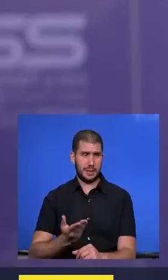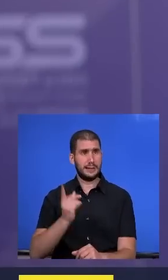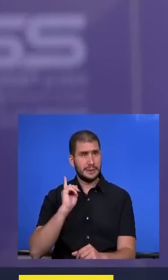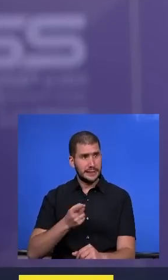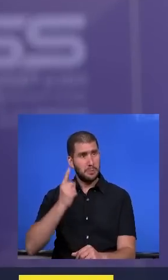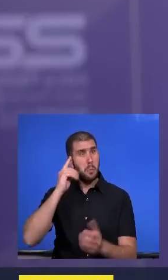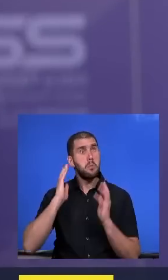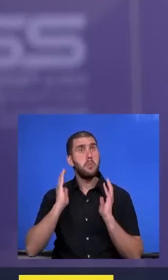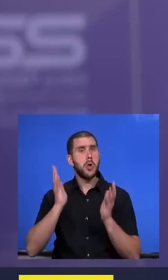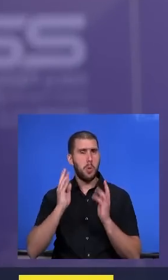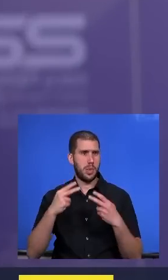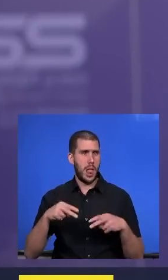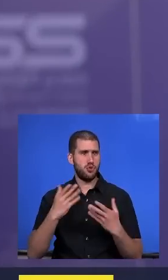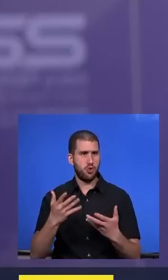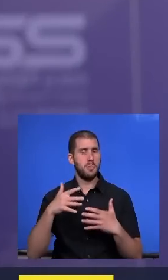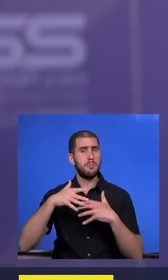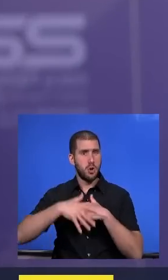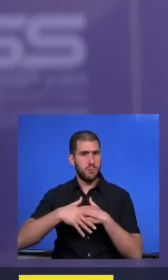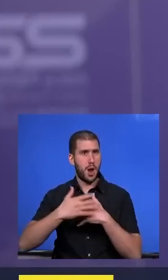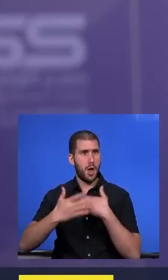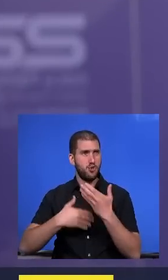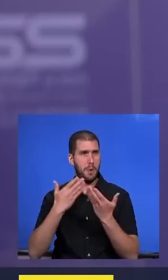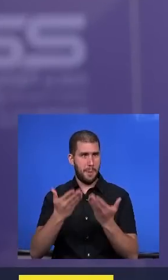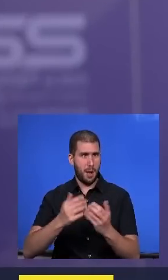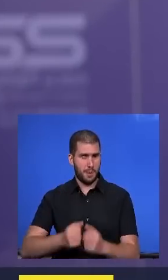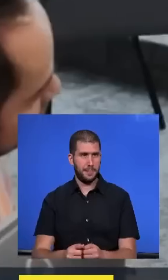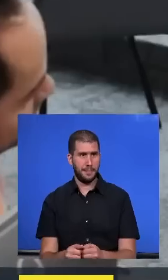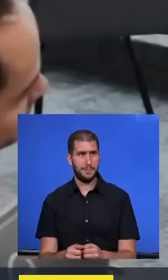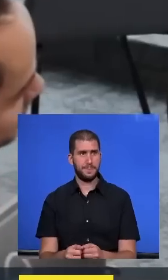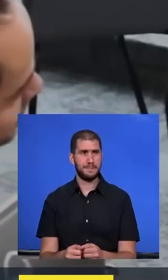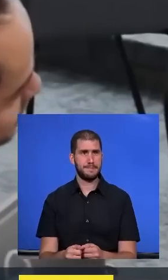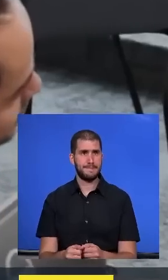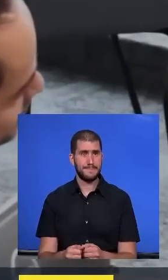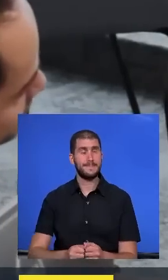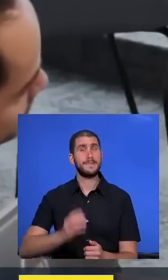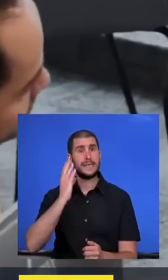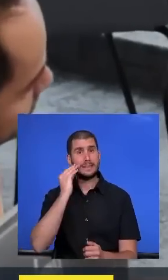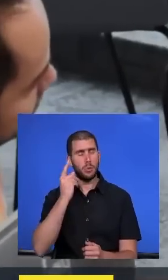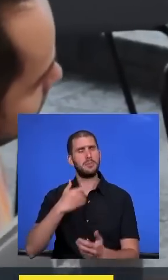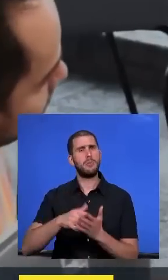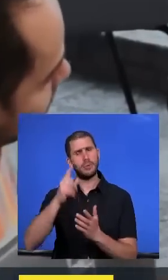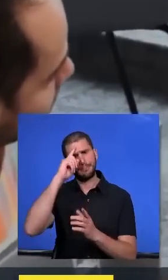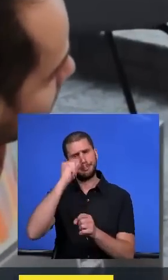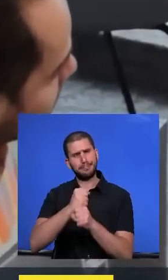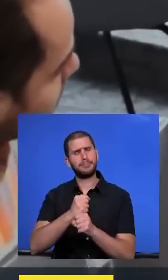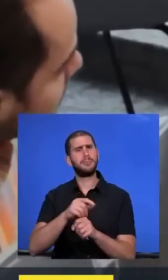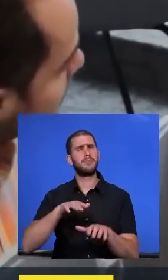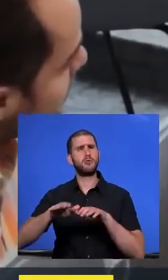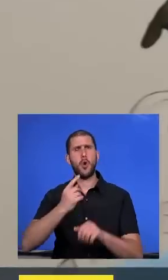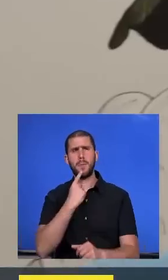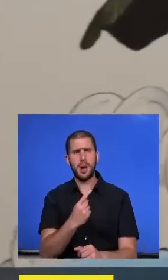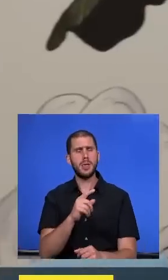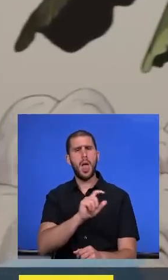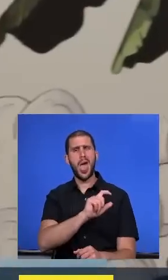צריכים מאוד מאוד לחשוש מההשלכות של מהלך כזה. סמוטריץ' ממשיך בקו שימצא הממשלה, להאשים